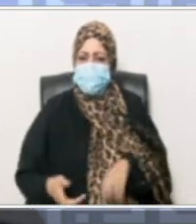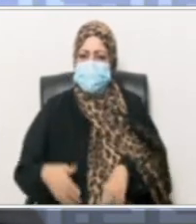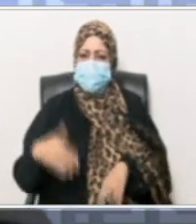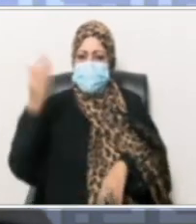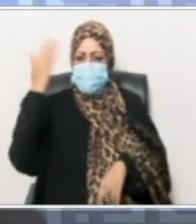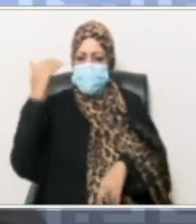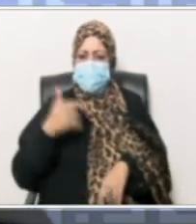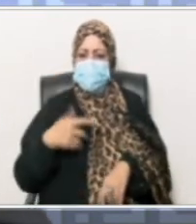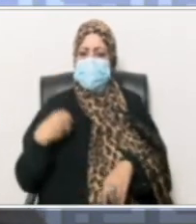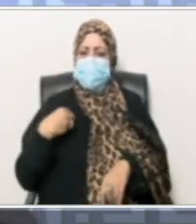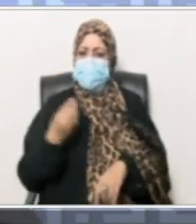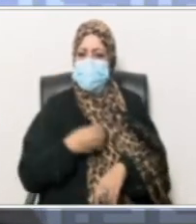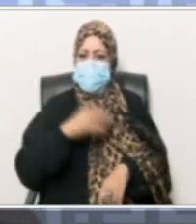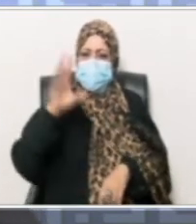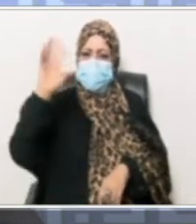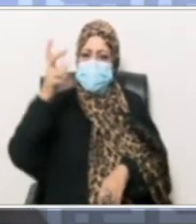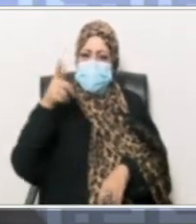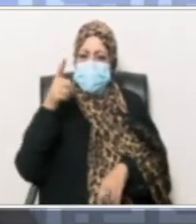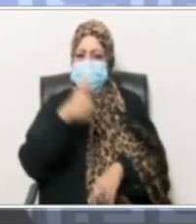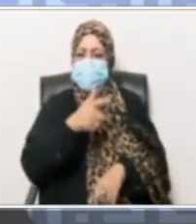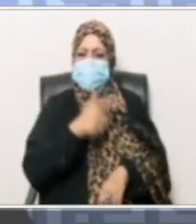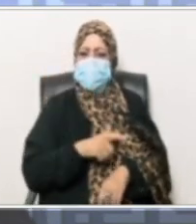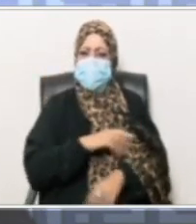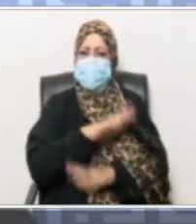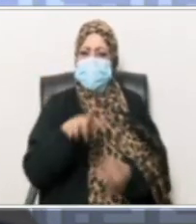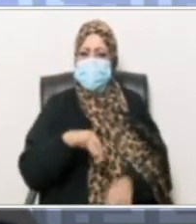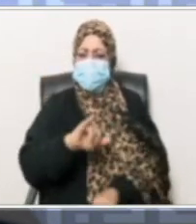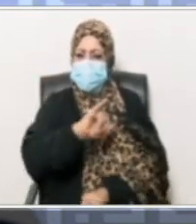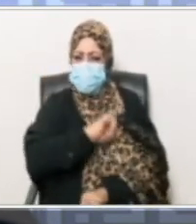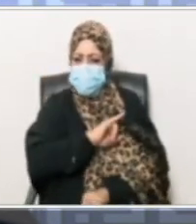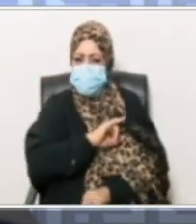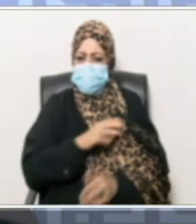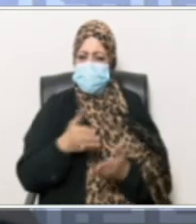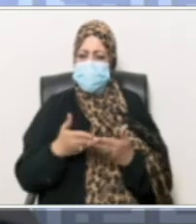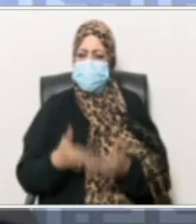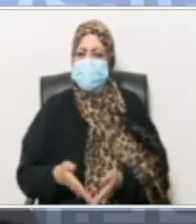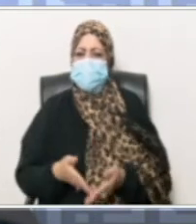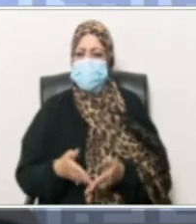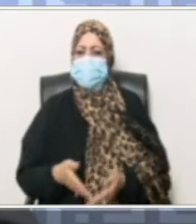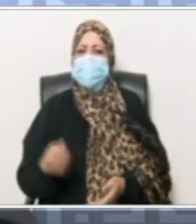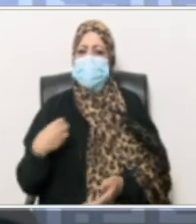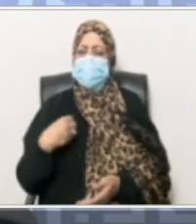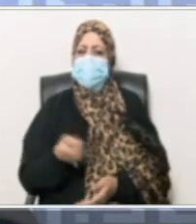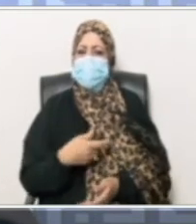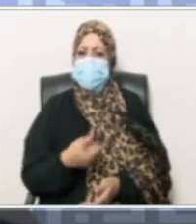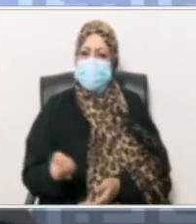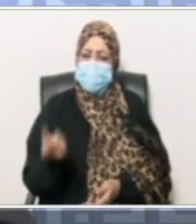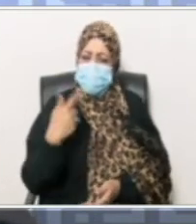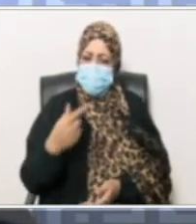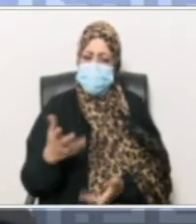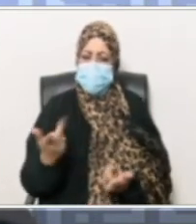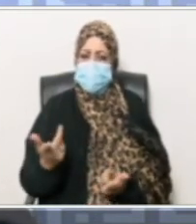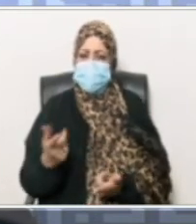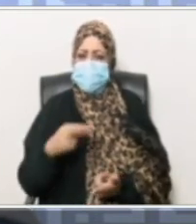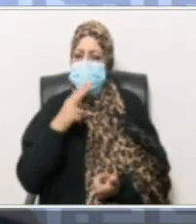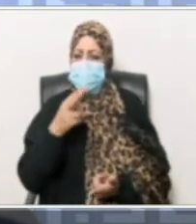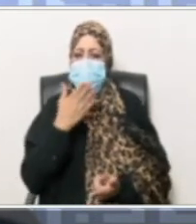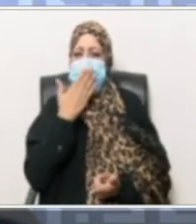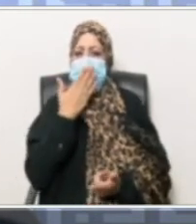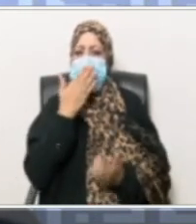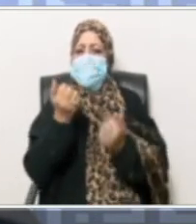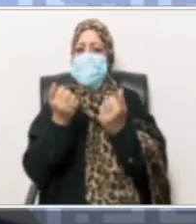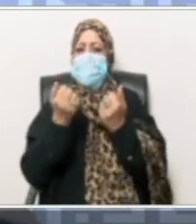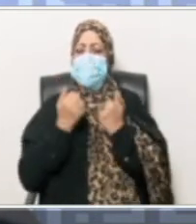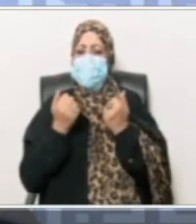المدنية والمواني والأدوية وكل الحياة تدمر، ما تكلموا وما استطاعوا أن يتكلموا،